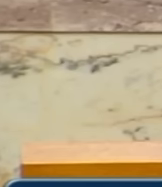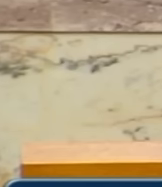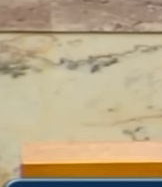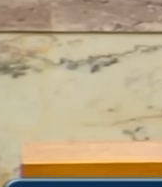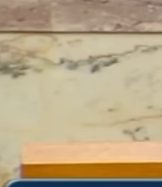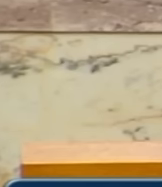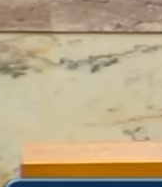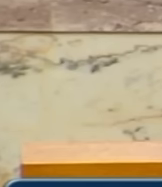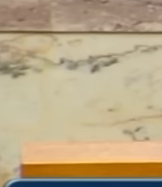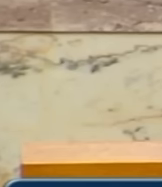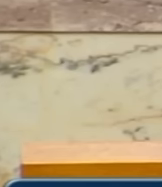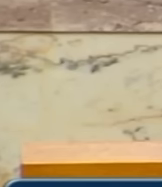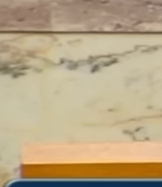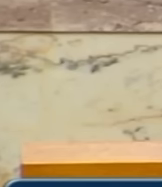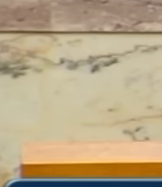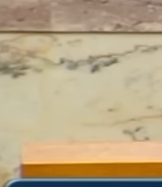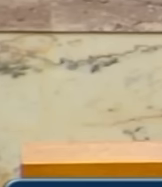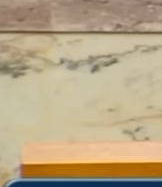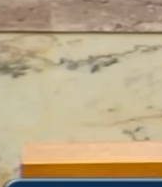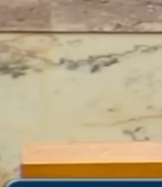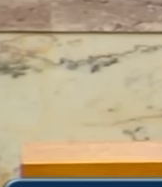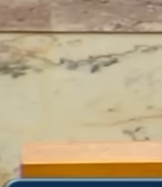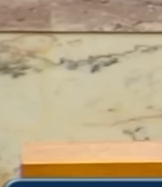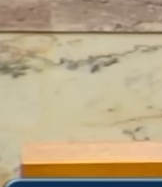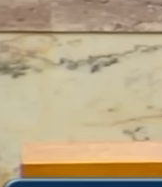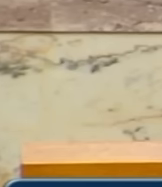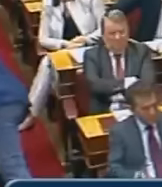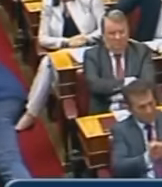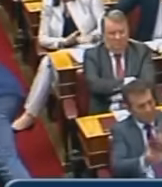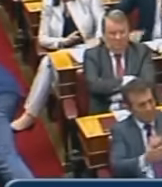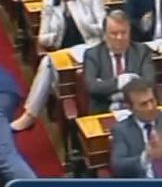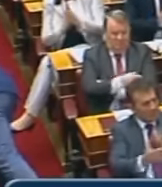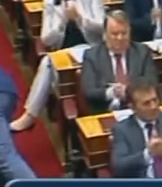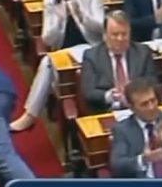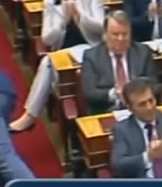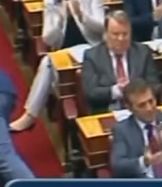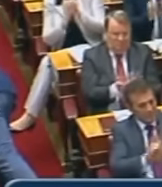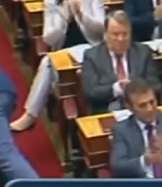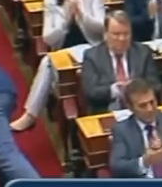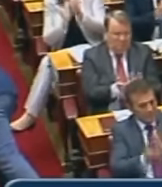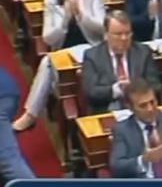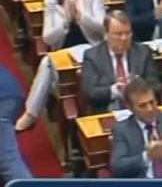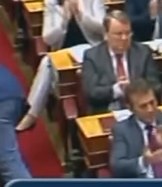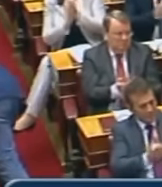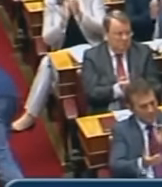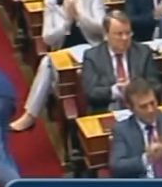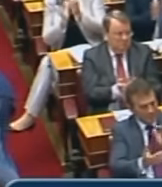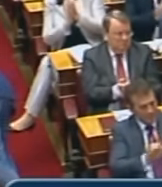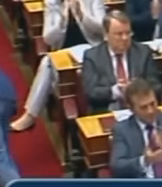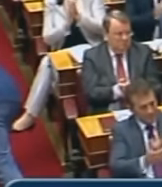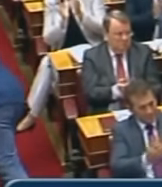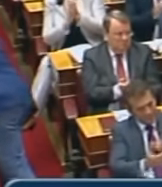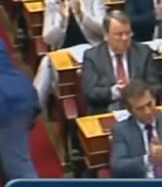Θα παρακαλούσα πολύ τον κύριο Ευάγγελο Μημαράκη, τον αρχηγό της αξιωματικής αντιπολίτευσης, να πάρει το λόγο.